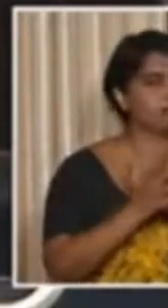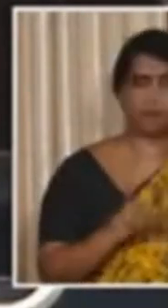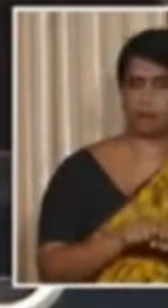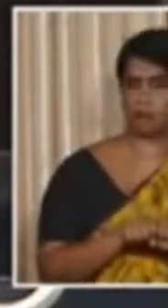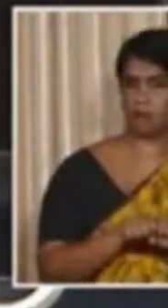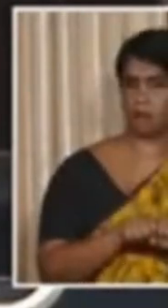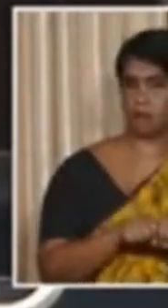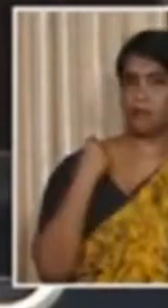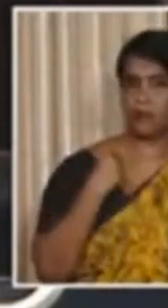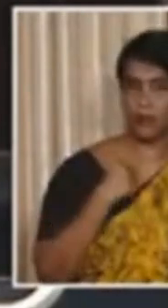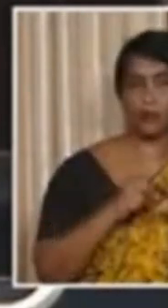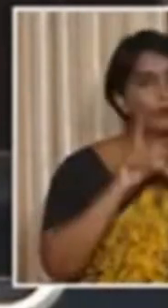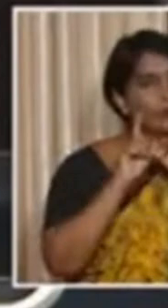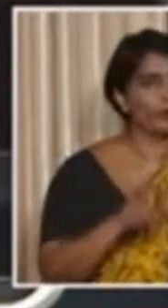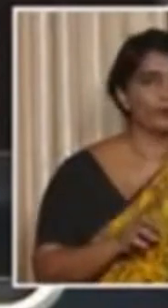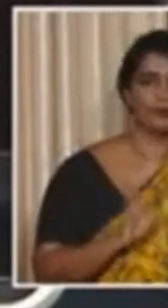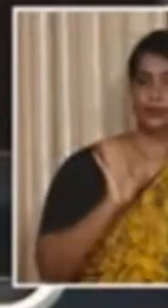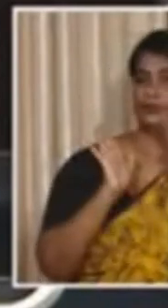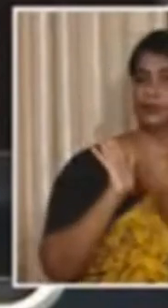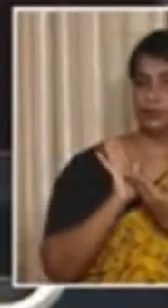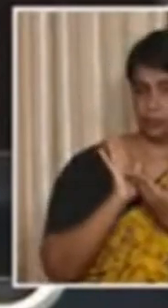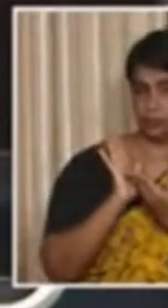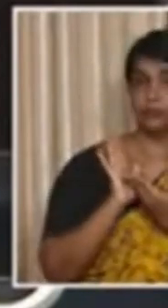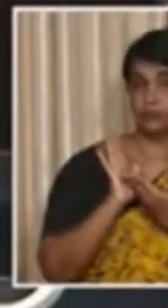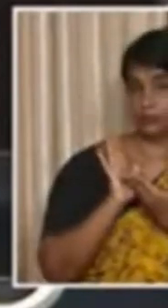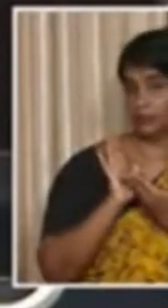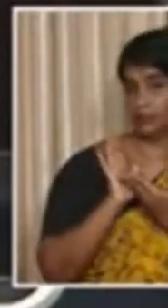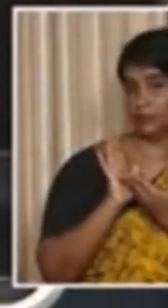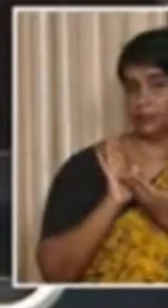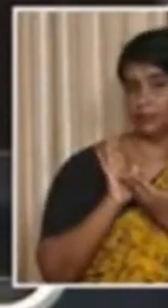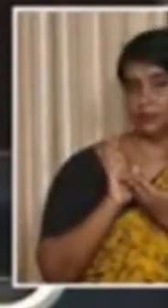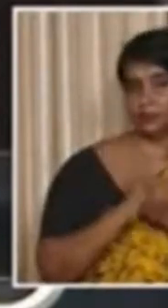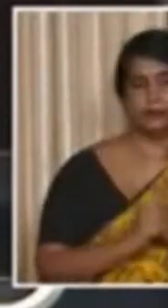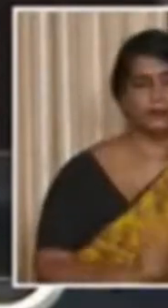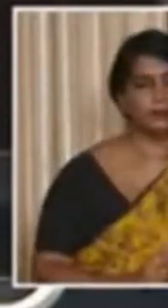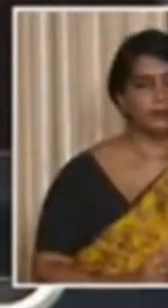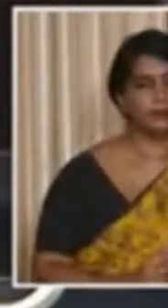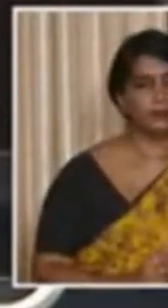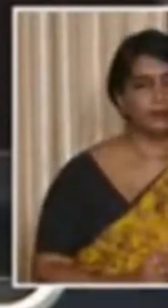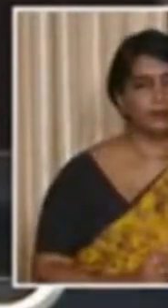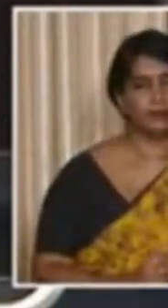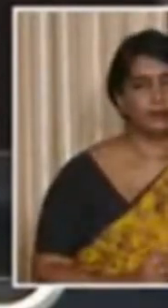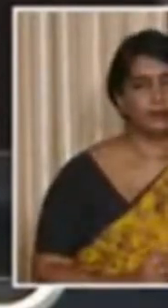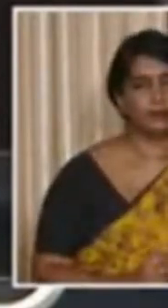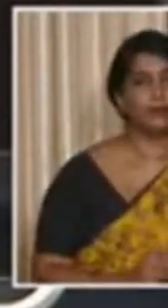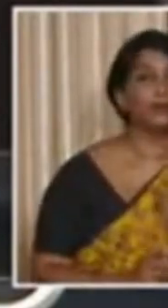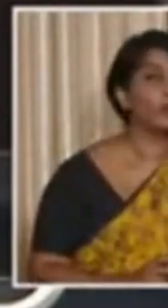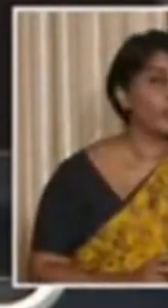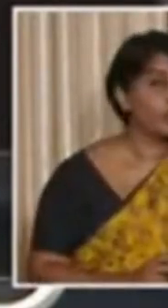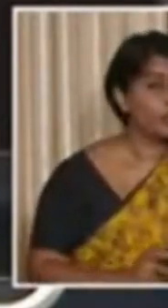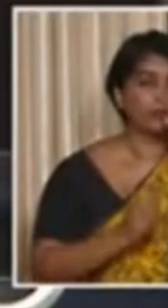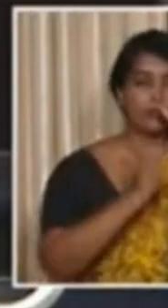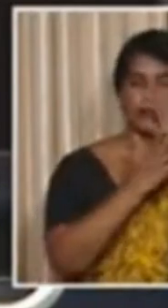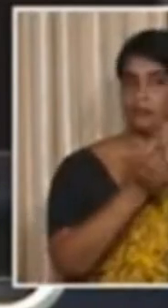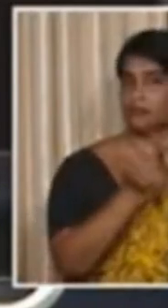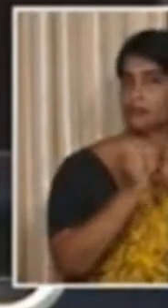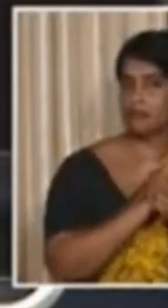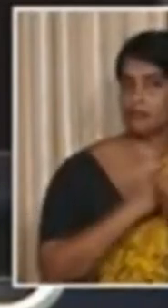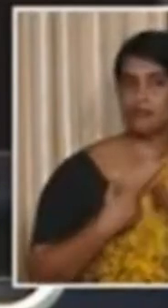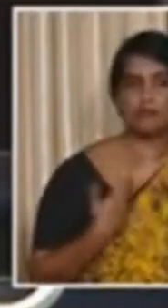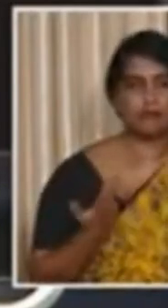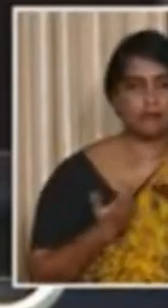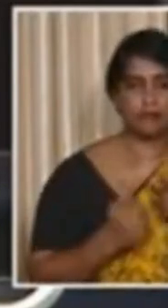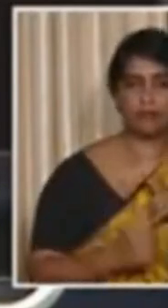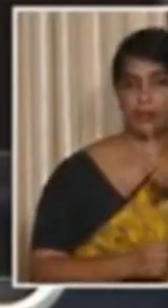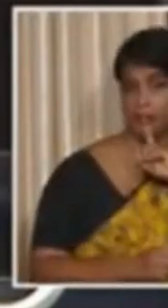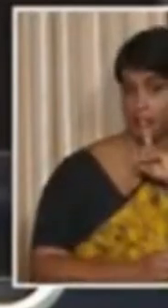அது மட்டுமில்ல, எங்களுடைய சமஸ்டி முறையை தரமாட்டேங்கிறார், 13 தரமாட்டேன் என்று சொல்லுகிறார். இந்த குருந்தூர்